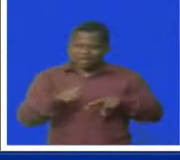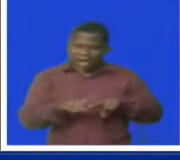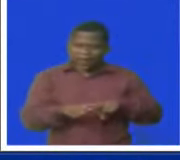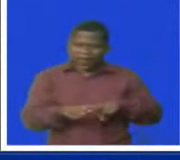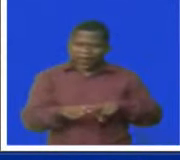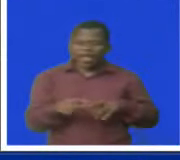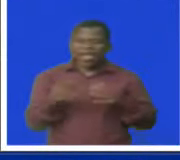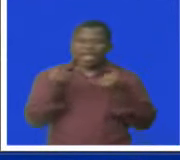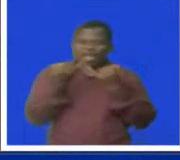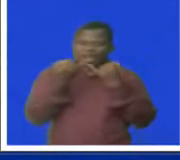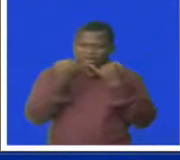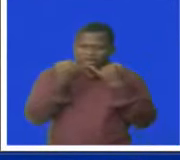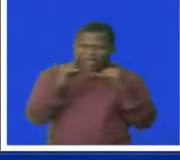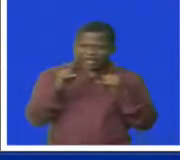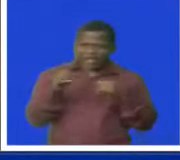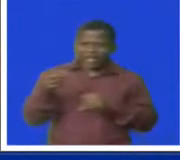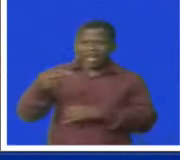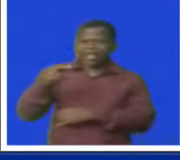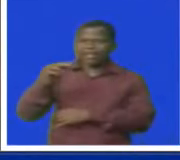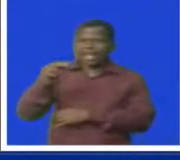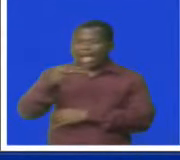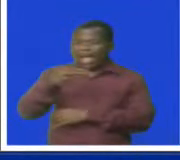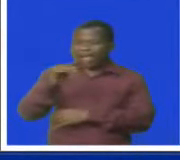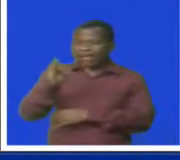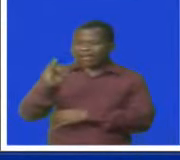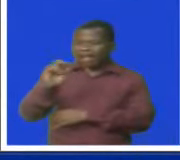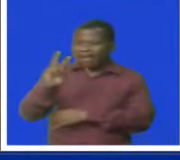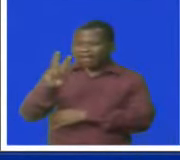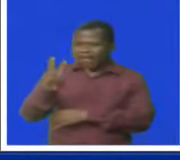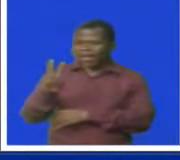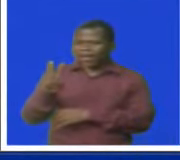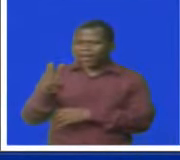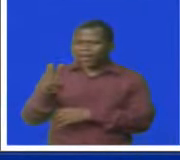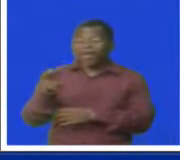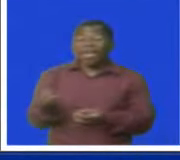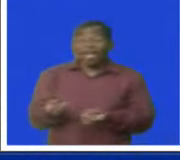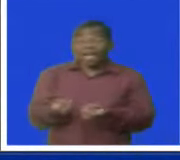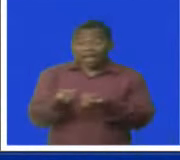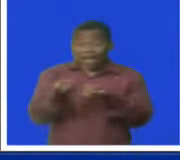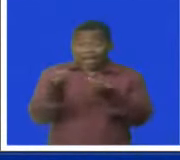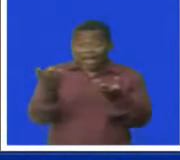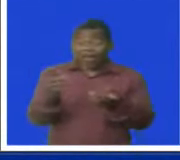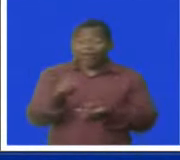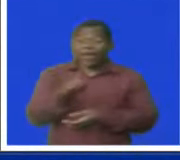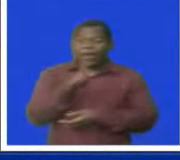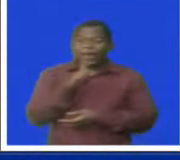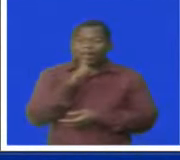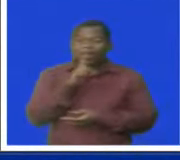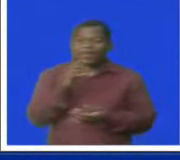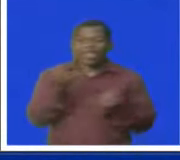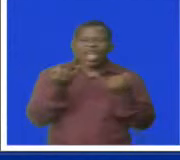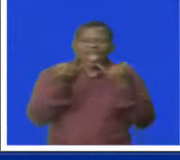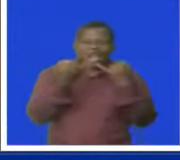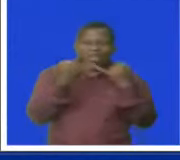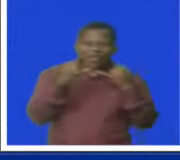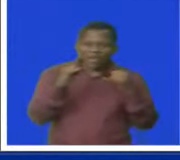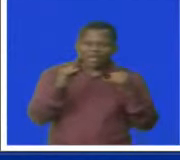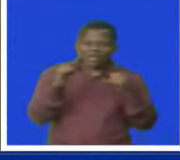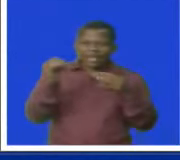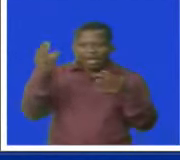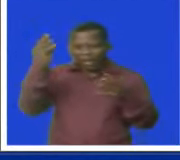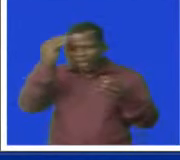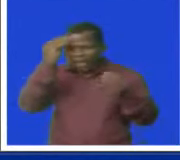solo banekusalela ekutholeni leyo milayeto. Sithemba ukuthi uma ubafakile